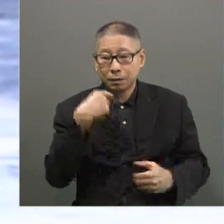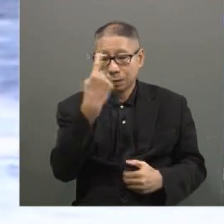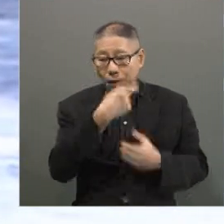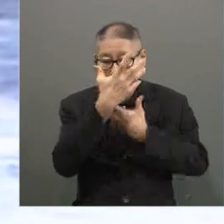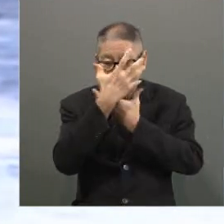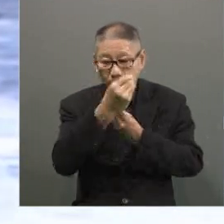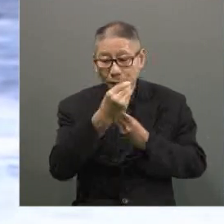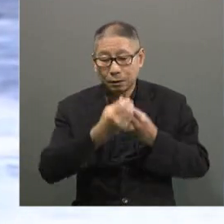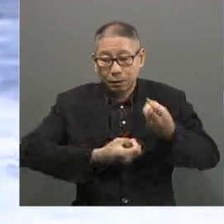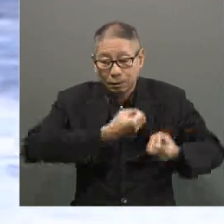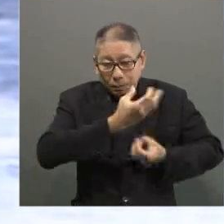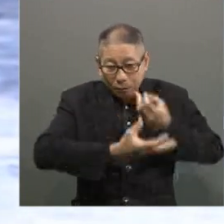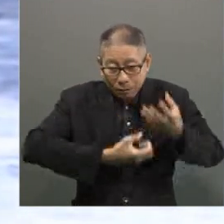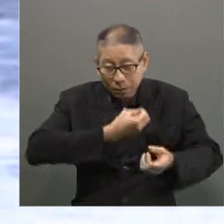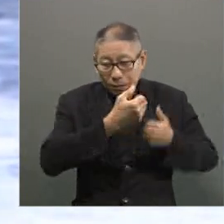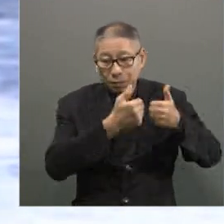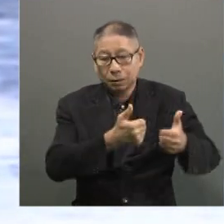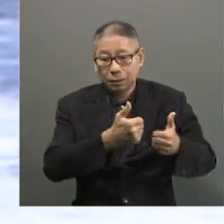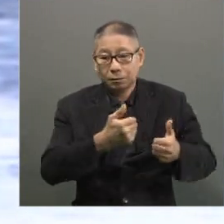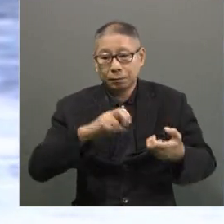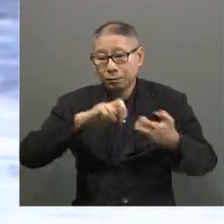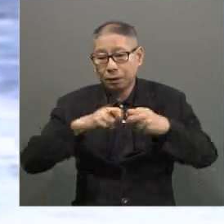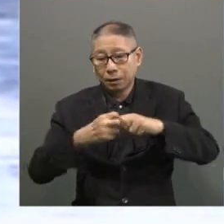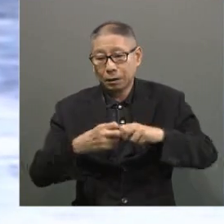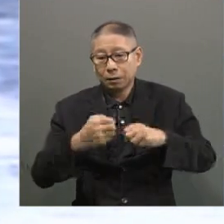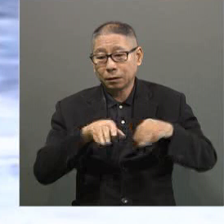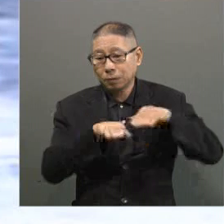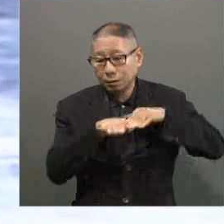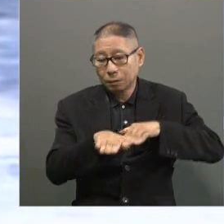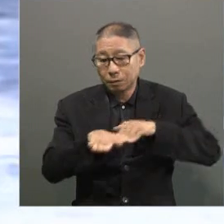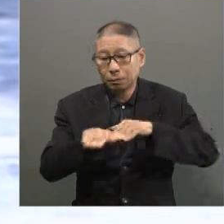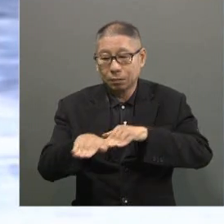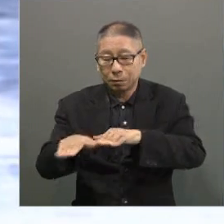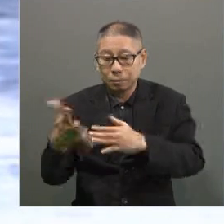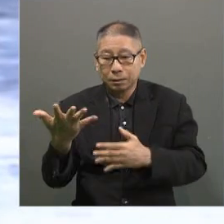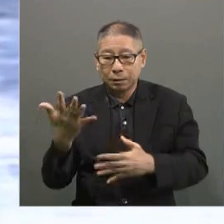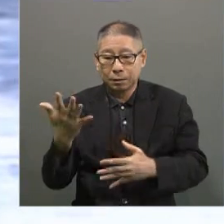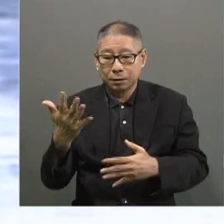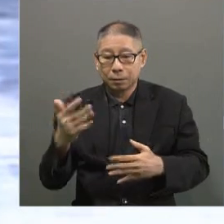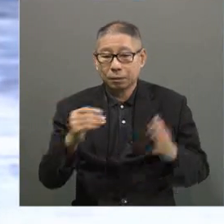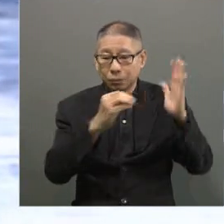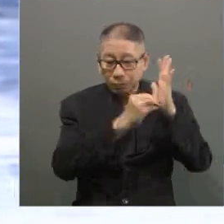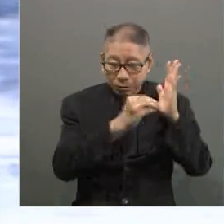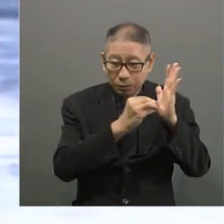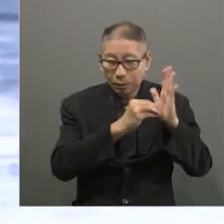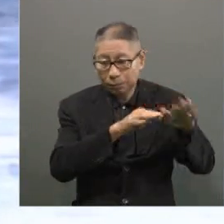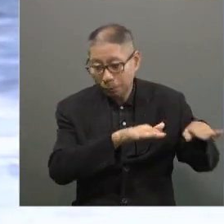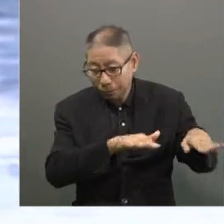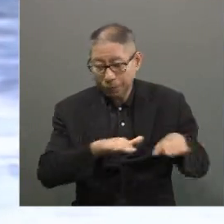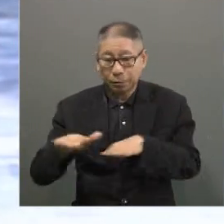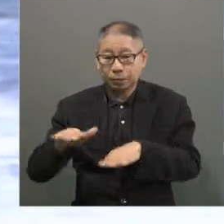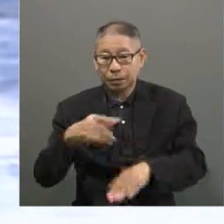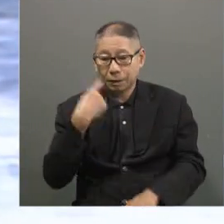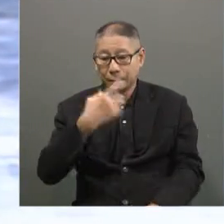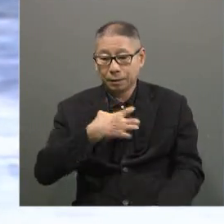าฟังมาแสดงความเห็นได้ก็จะได้ไม่ต้องไปมีปัญหากับเรื่องการจราจรต่างๆนั้นเองแล้วทางกรมก็พร้อมแล้วก็ถ้ามีความต้องการ